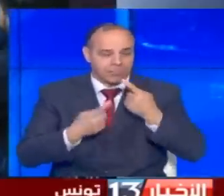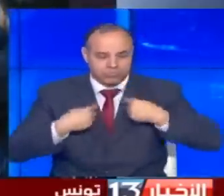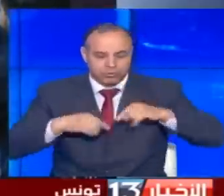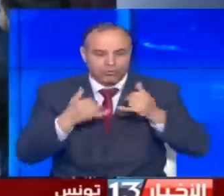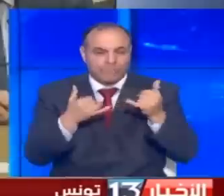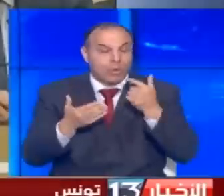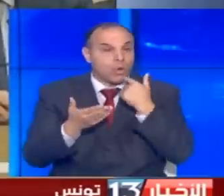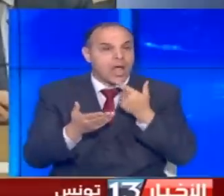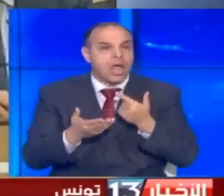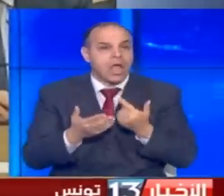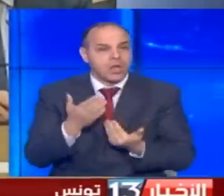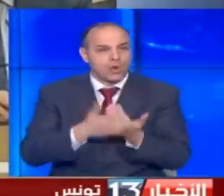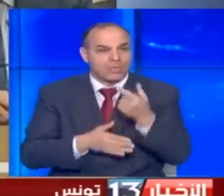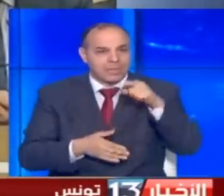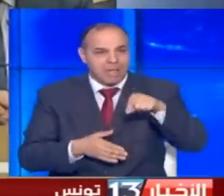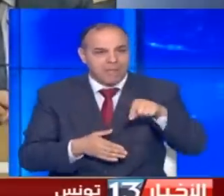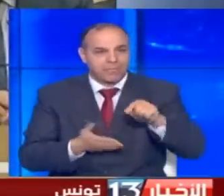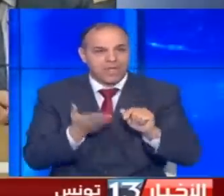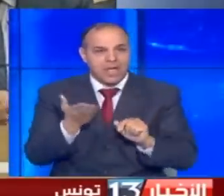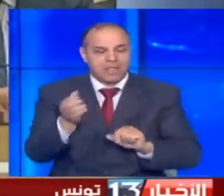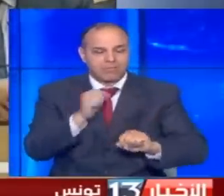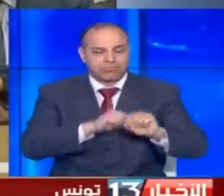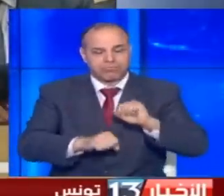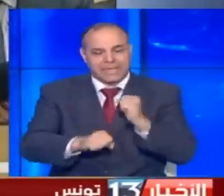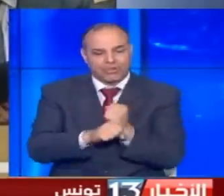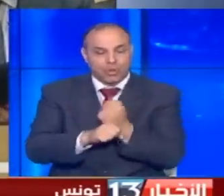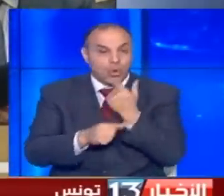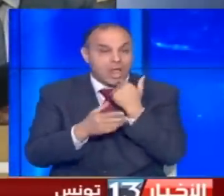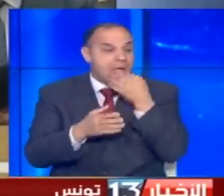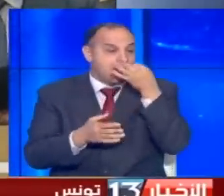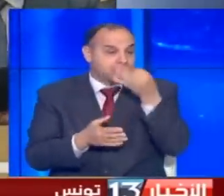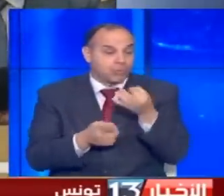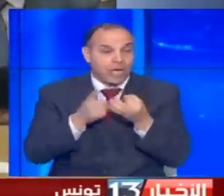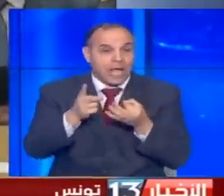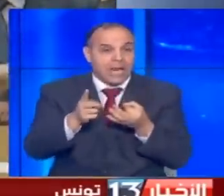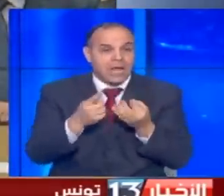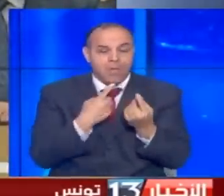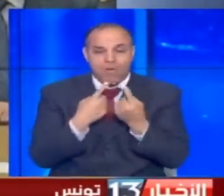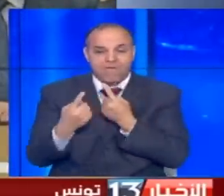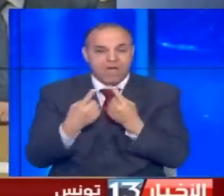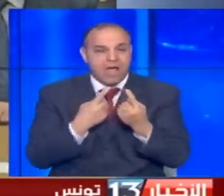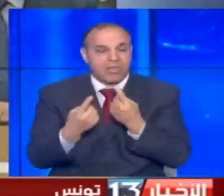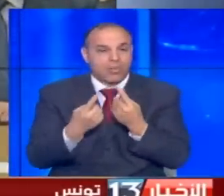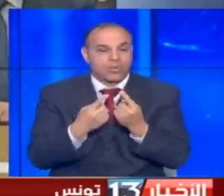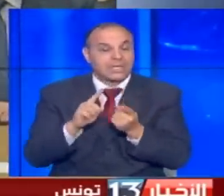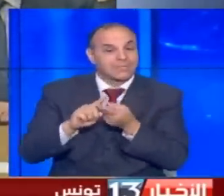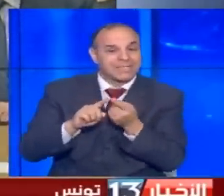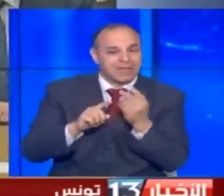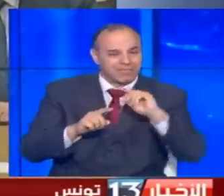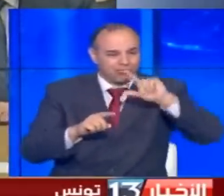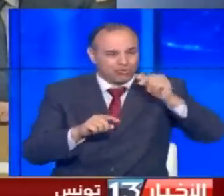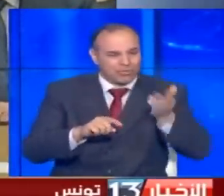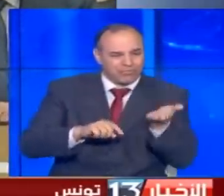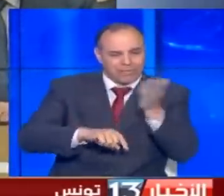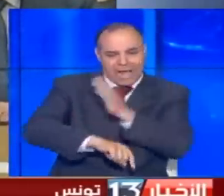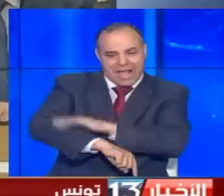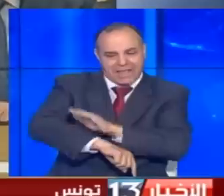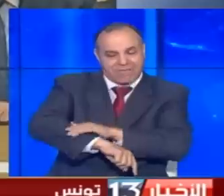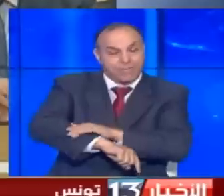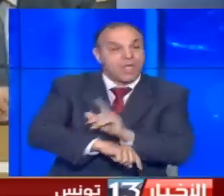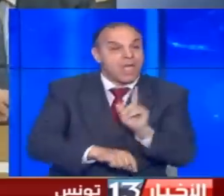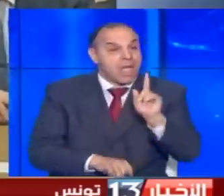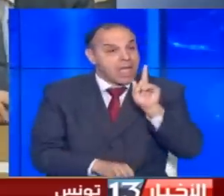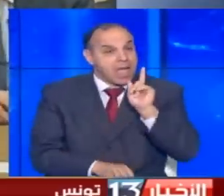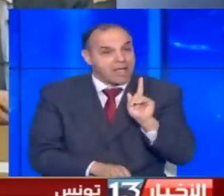صحفيه عقدت اليوم في مقر المنظمه الشغيله قال ان مسار المفاوضات بخصوص الزياده في وزير الوظيفه العموميه